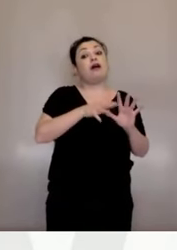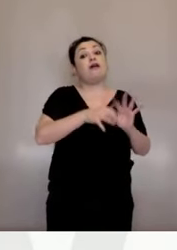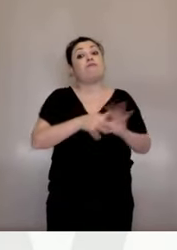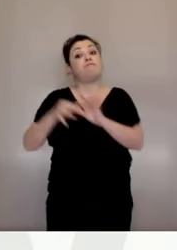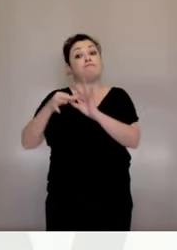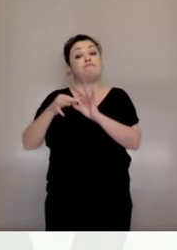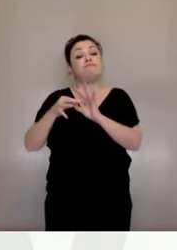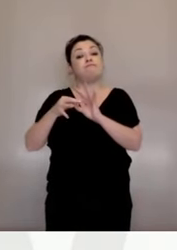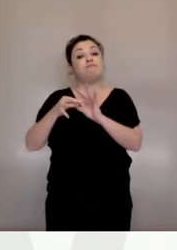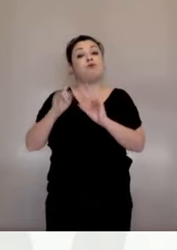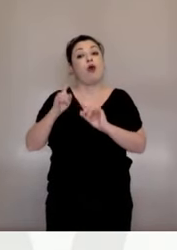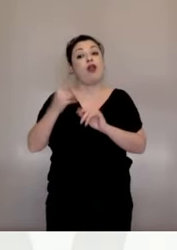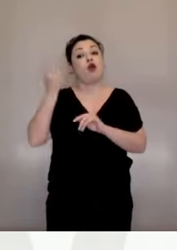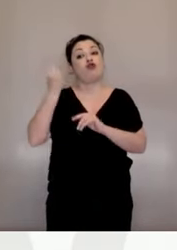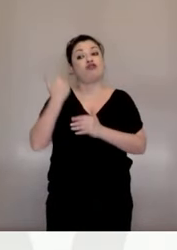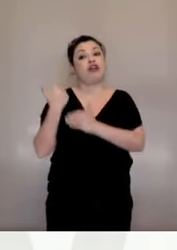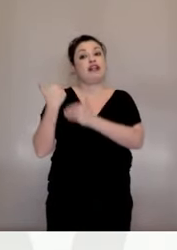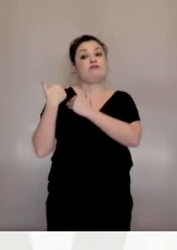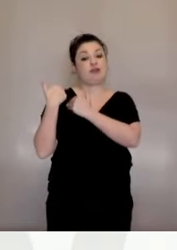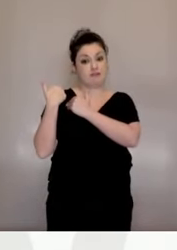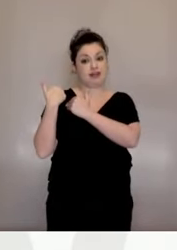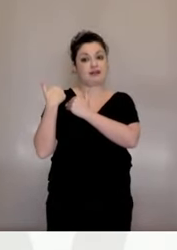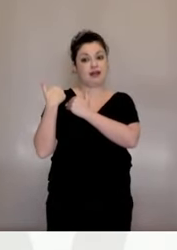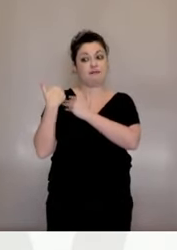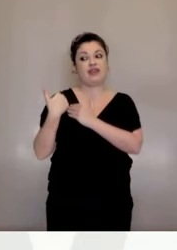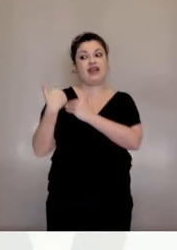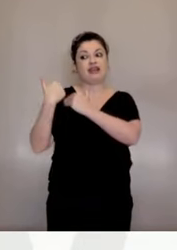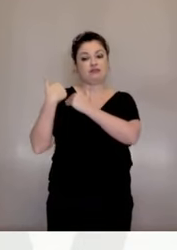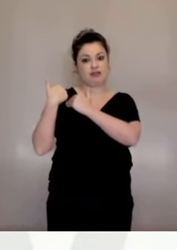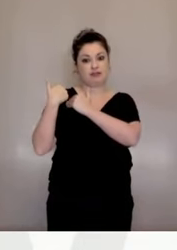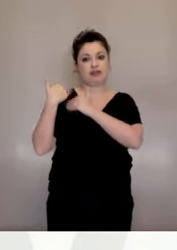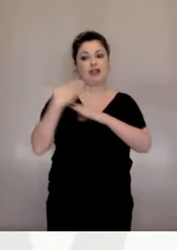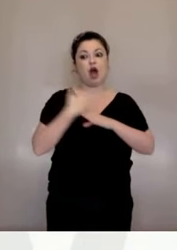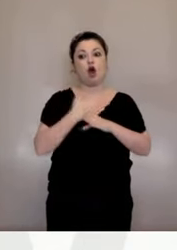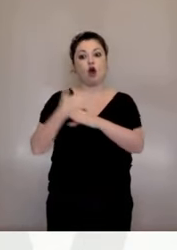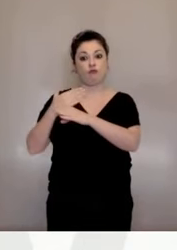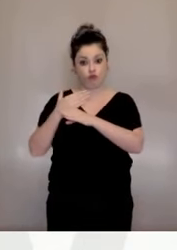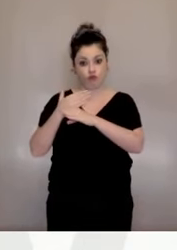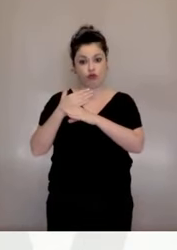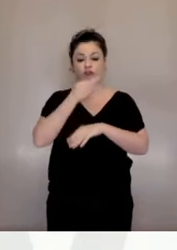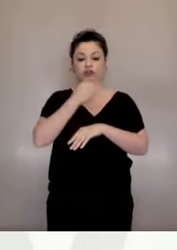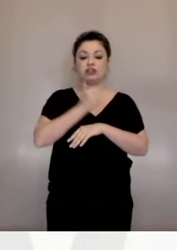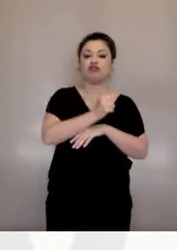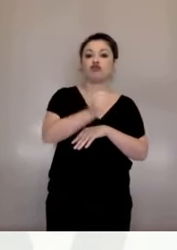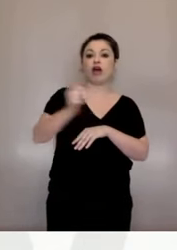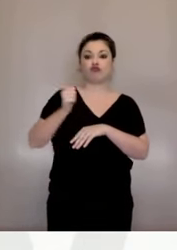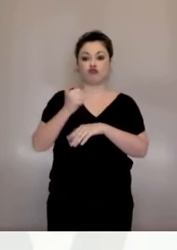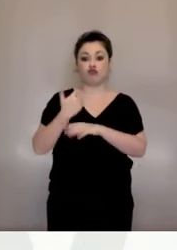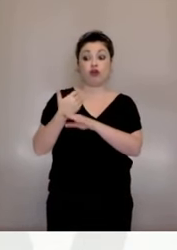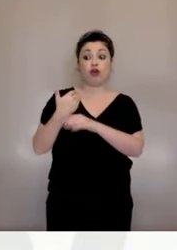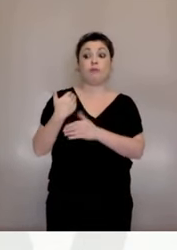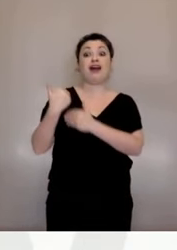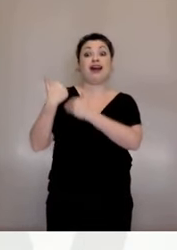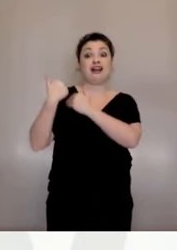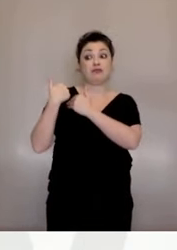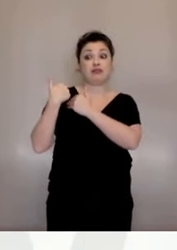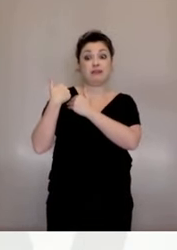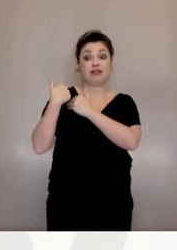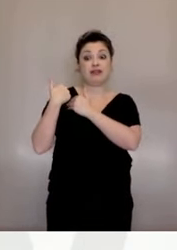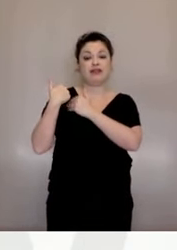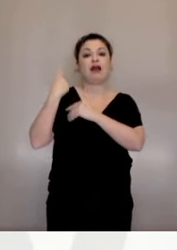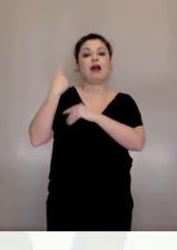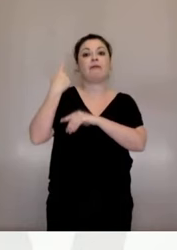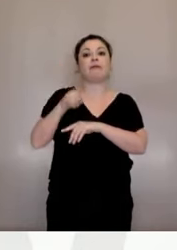responsabilità. Se la responsabilità pensata come comune, quella da parte di ciascuno per conseguire quella di tutti, si